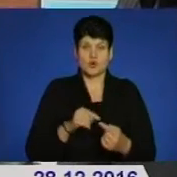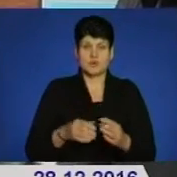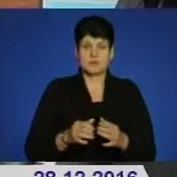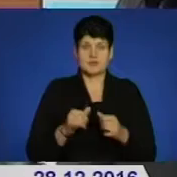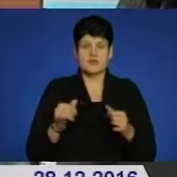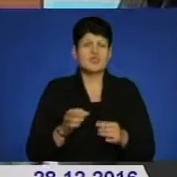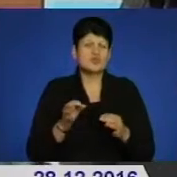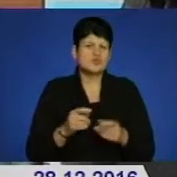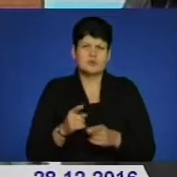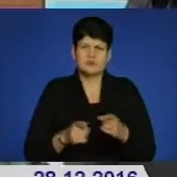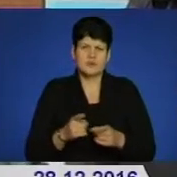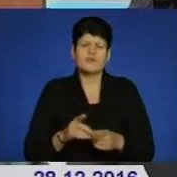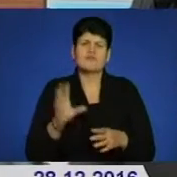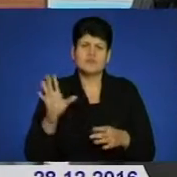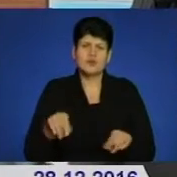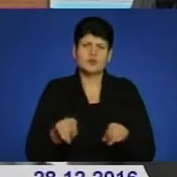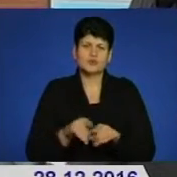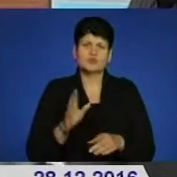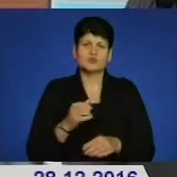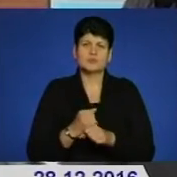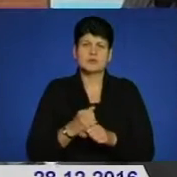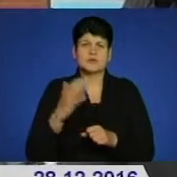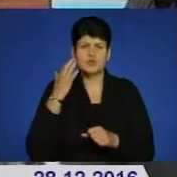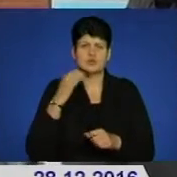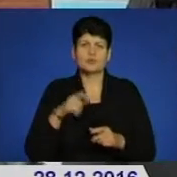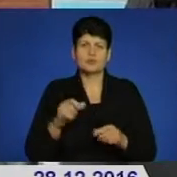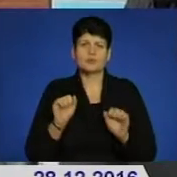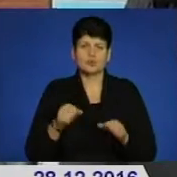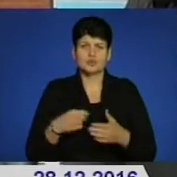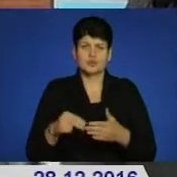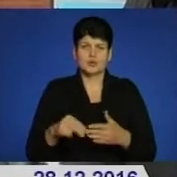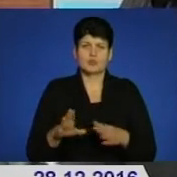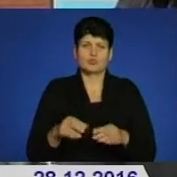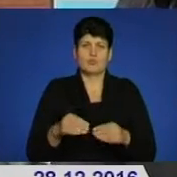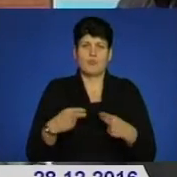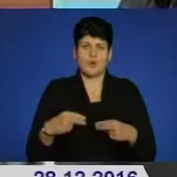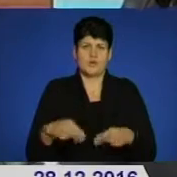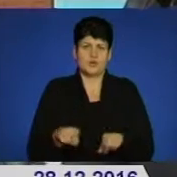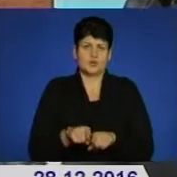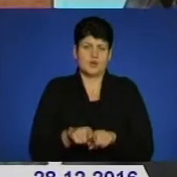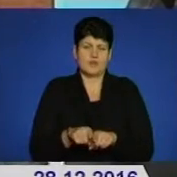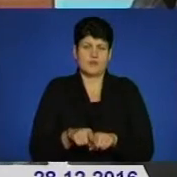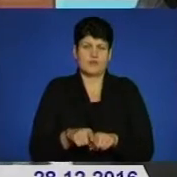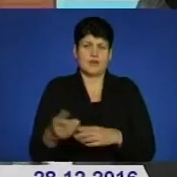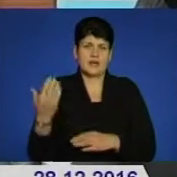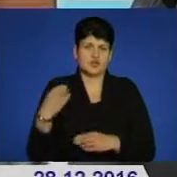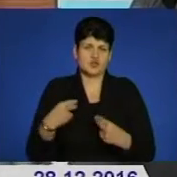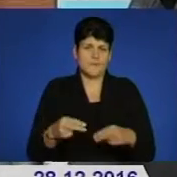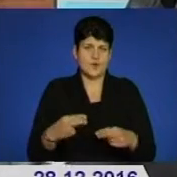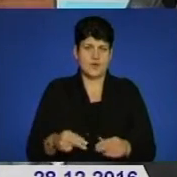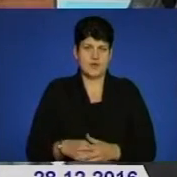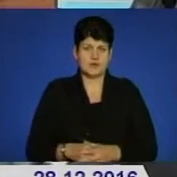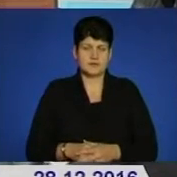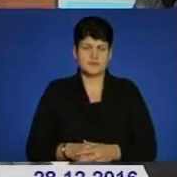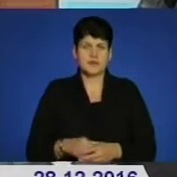зміниться. Все одно будуть виробляти на чорно, щоб люди могли купити і будуть продаватись під прилавку, так як продавали скоріше.